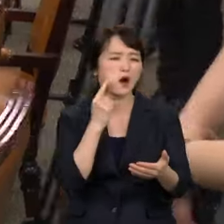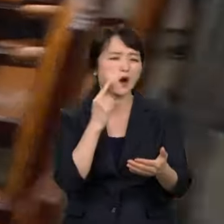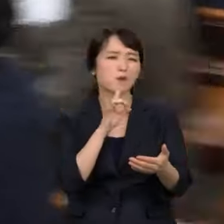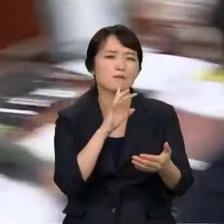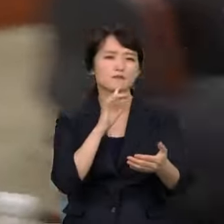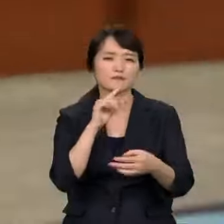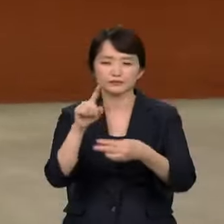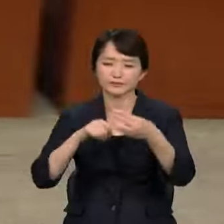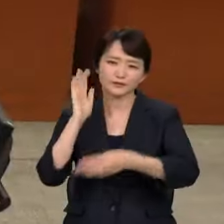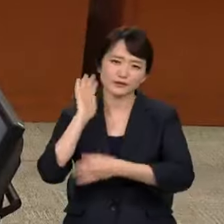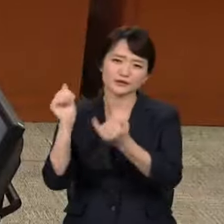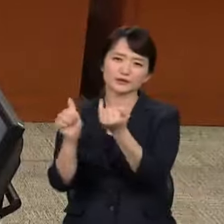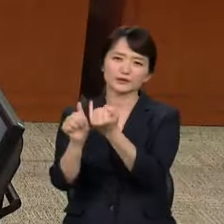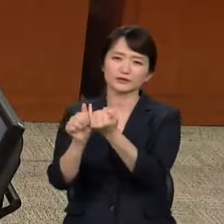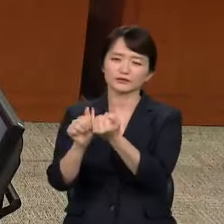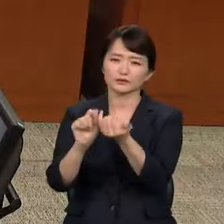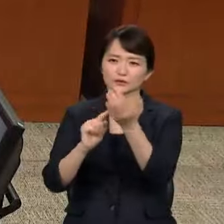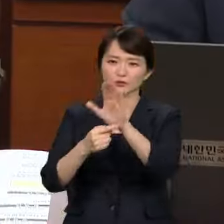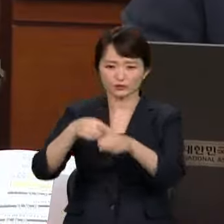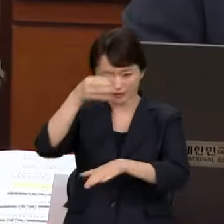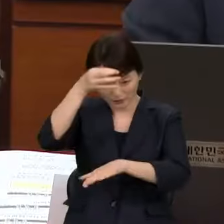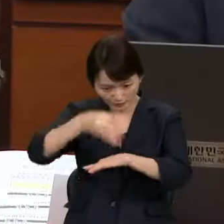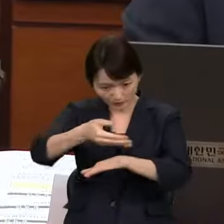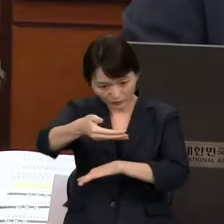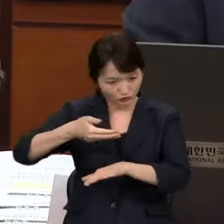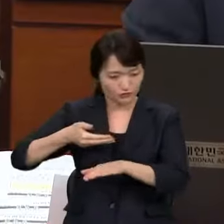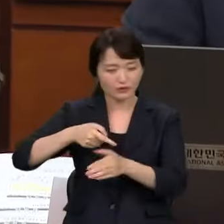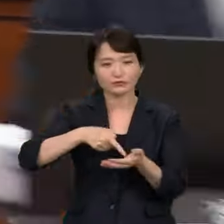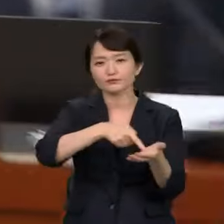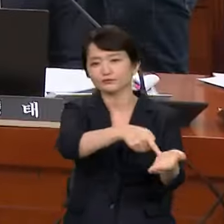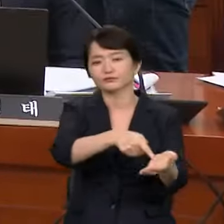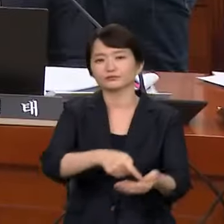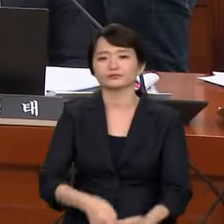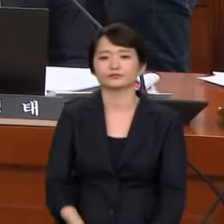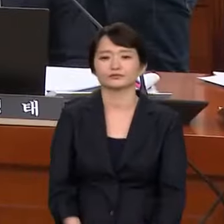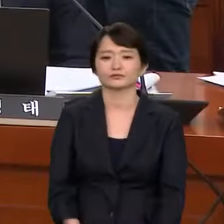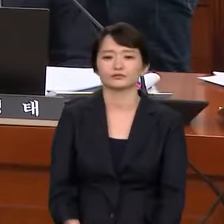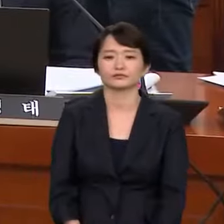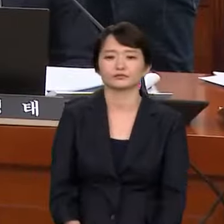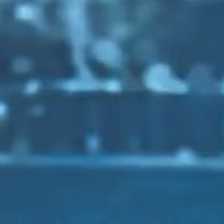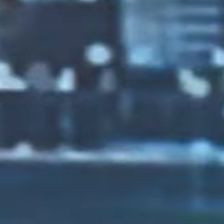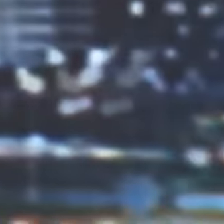윤 대통령 부부에 대한 공개 사과를 요구했습니다. JTBC 이희정입니다.